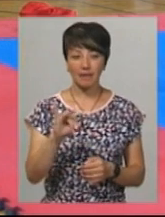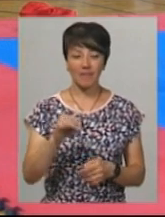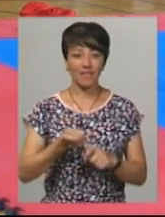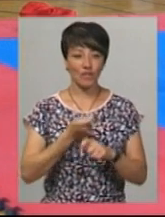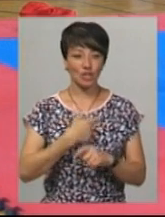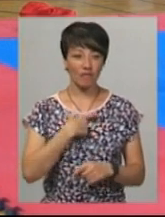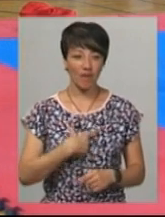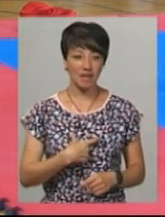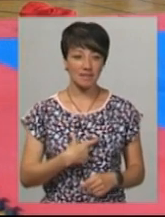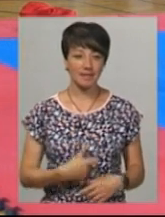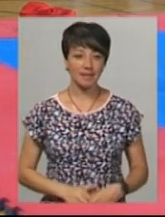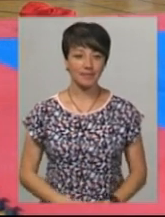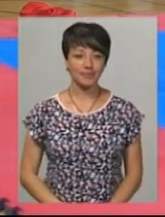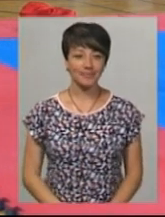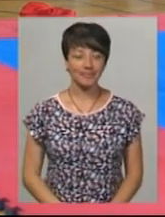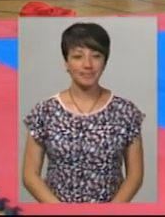вишиванці.